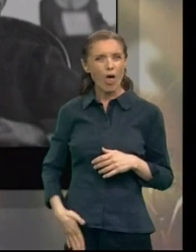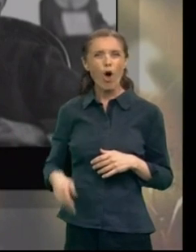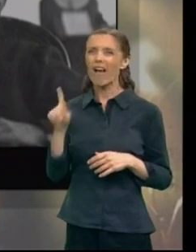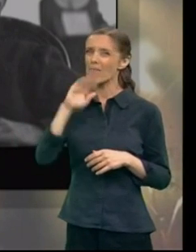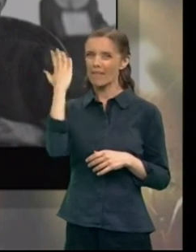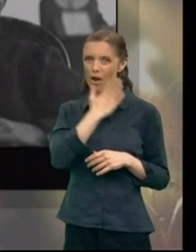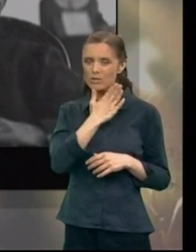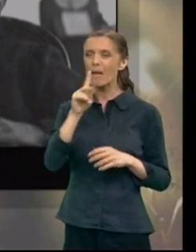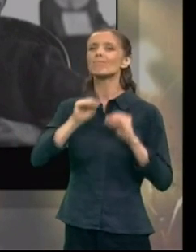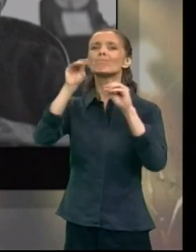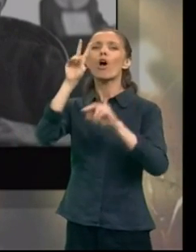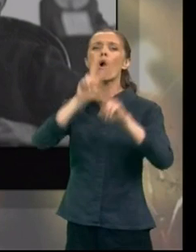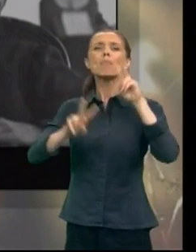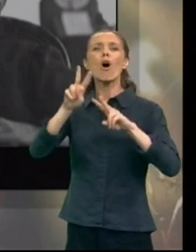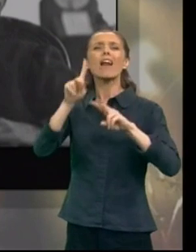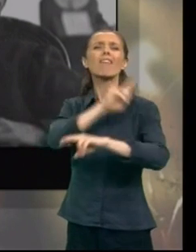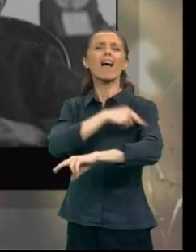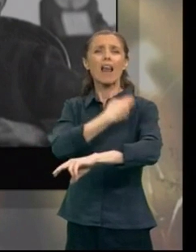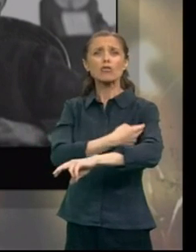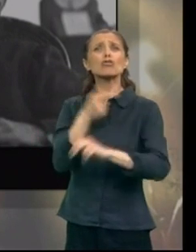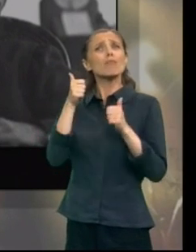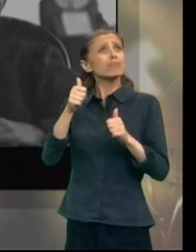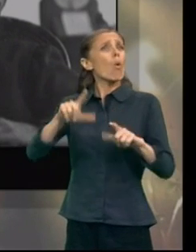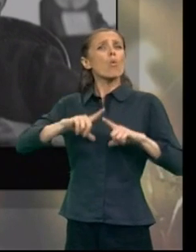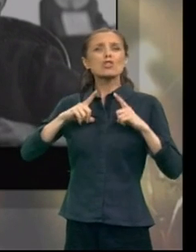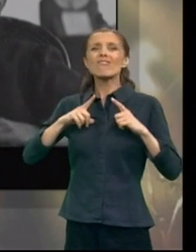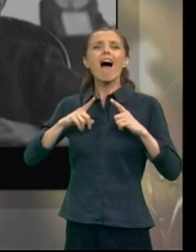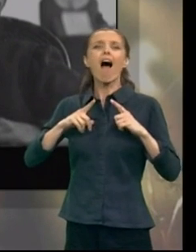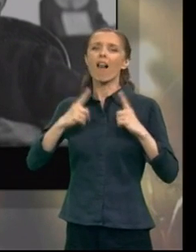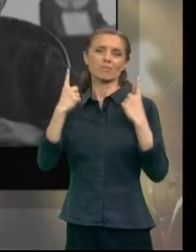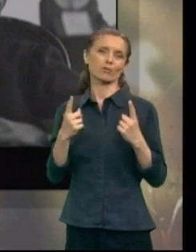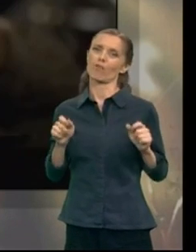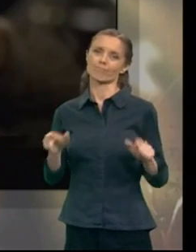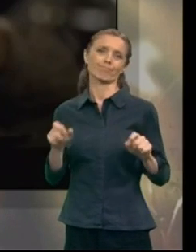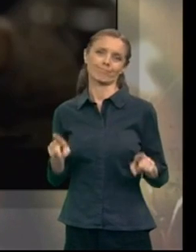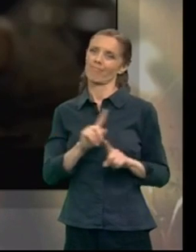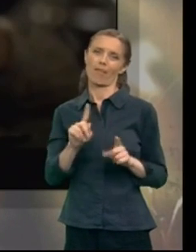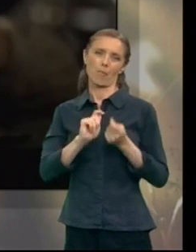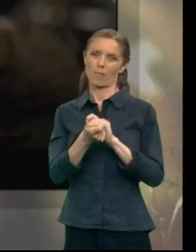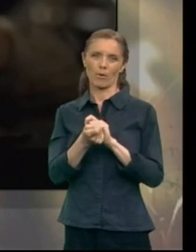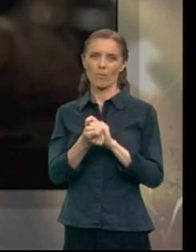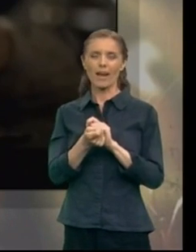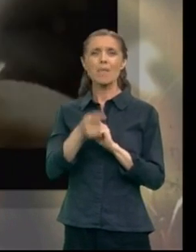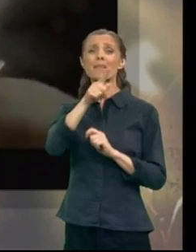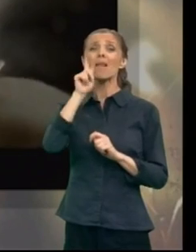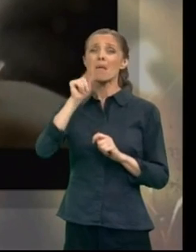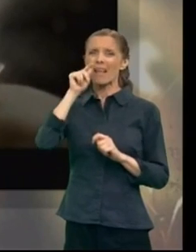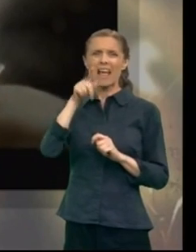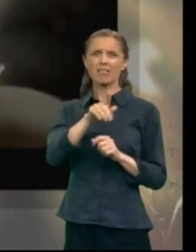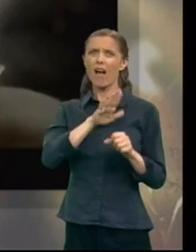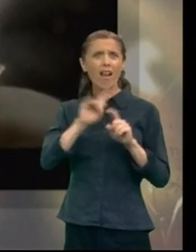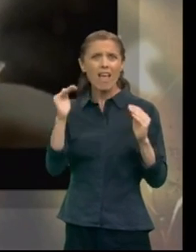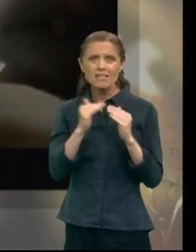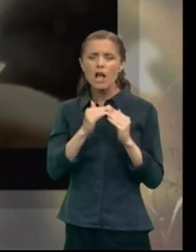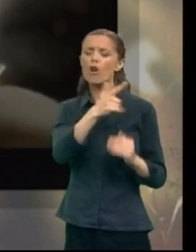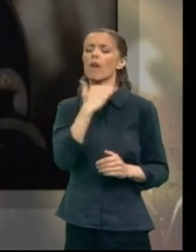oporavak u posebno lečilište u kome je uživala, ali je njeno fizičko stanje ostalo nepromenjeno. Uprkos protivljenju roditelja, upisala je